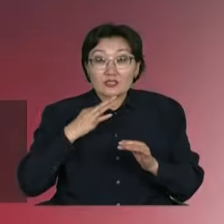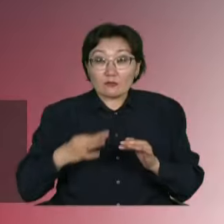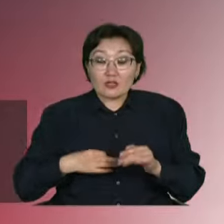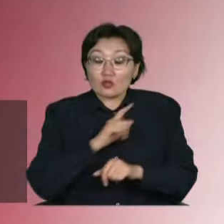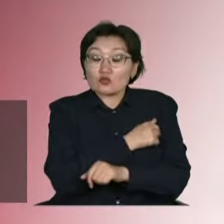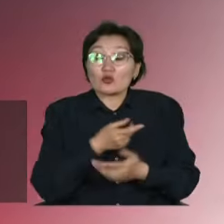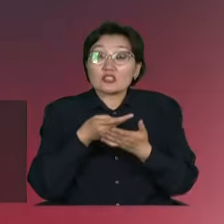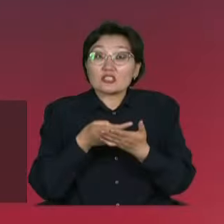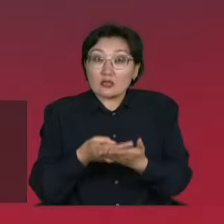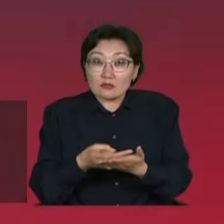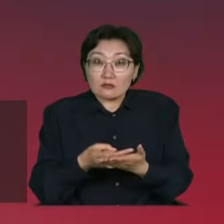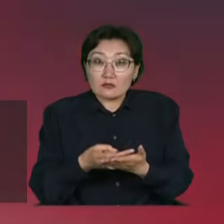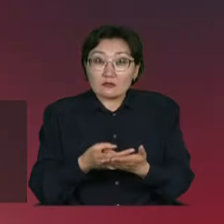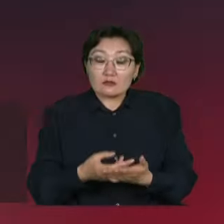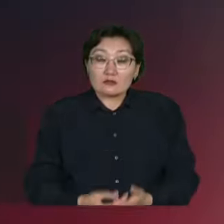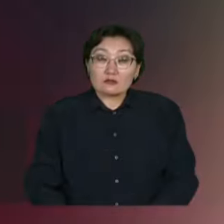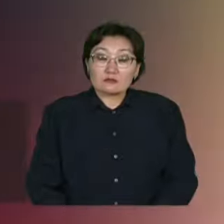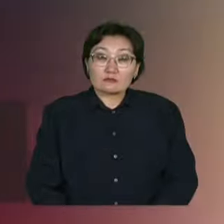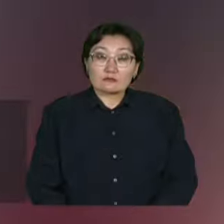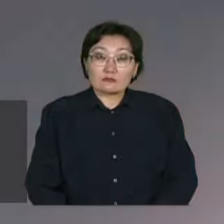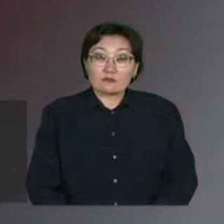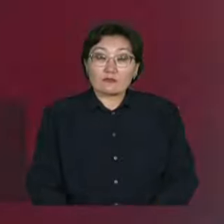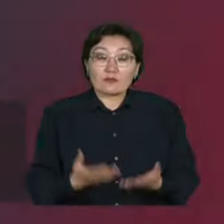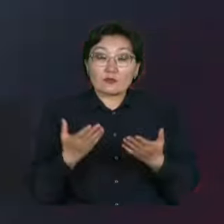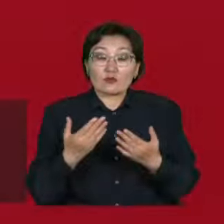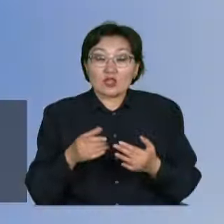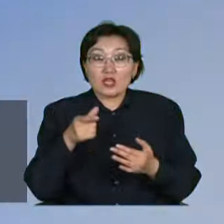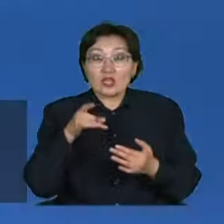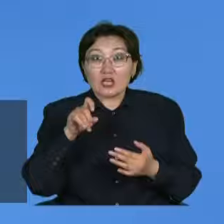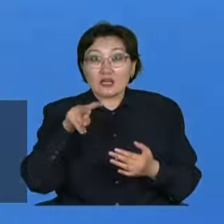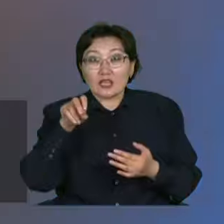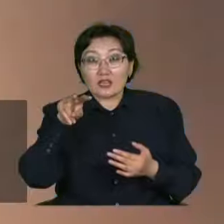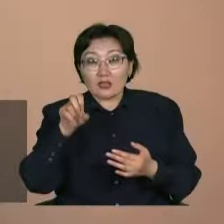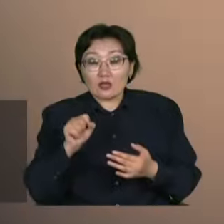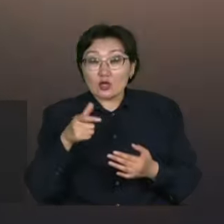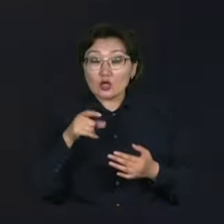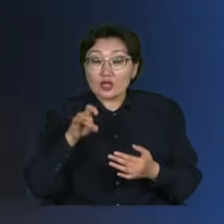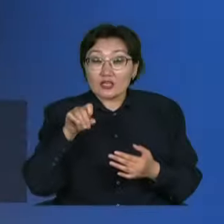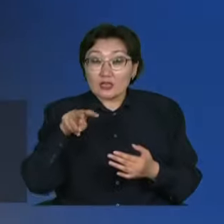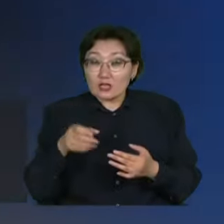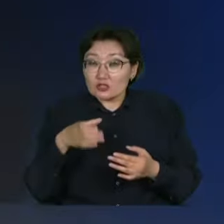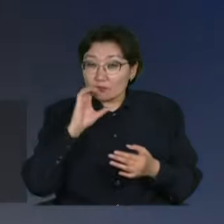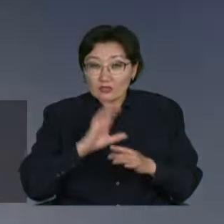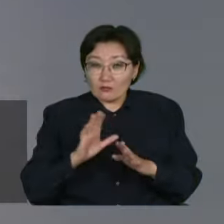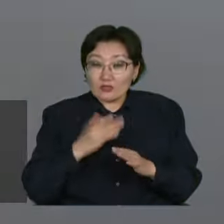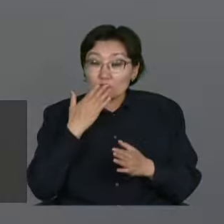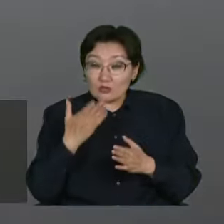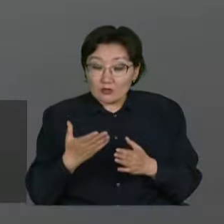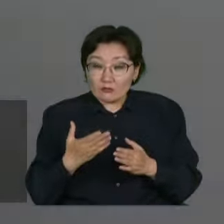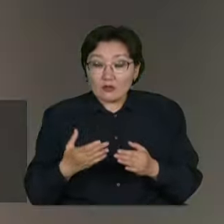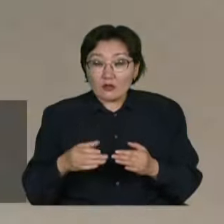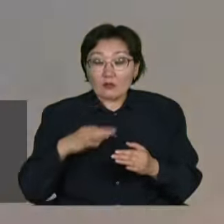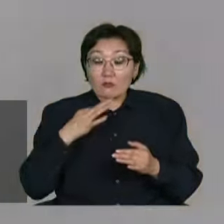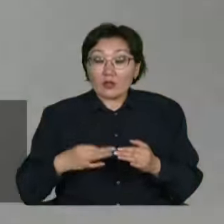жатыр. Горилла ештеңе ішпедің бе сен? Вообще бұл ішпейді мұнда. Мен вообще тиында бермеймін бұл балаға шыны керек. Міне баланың жағдайы